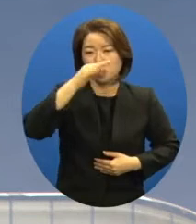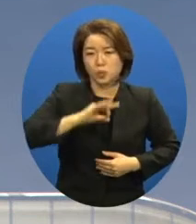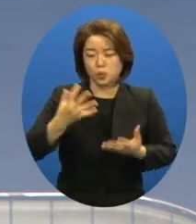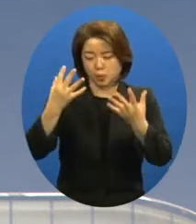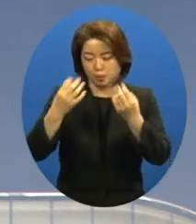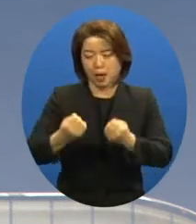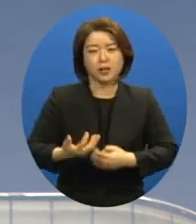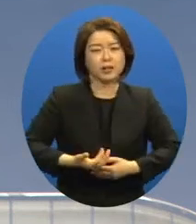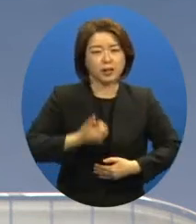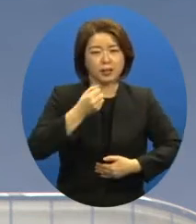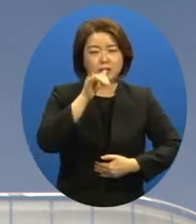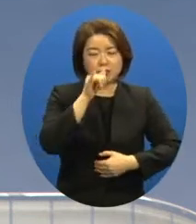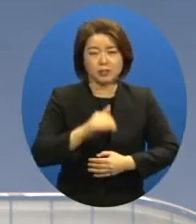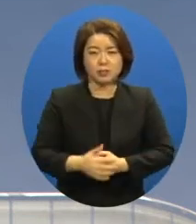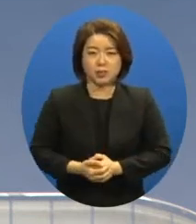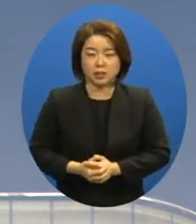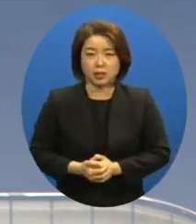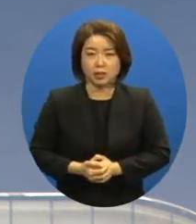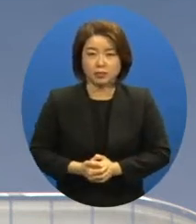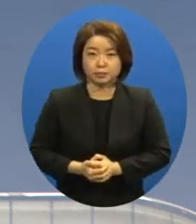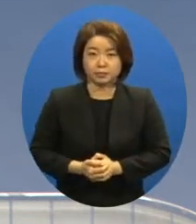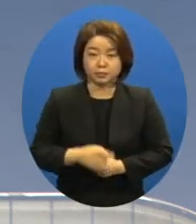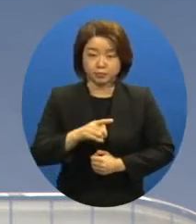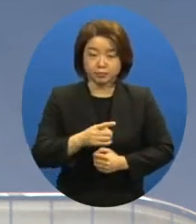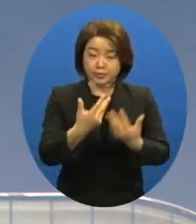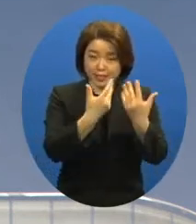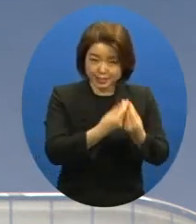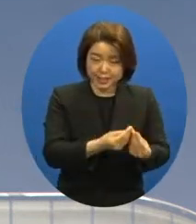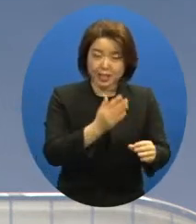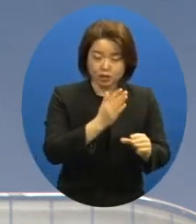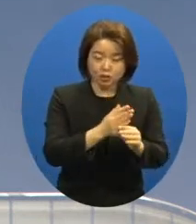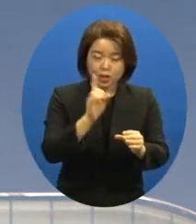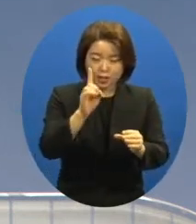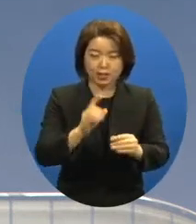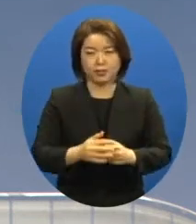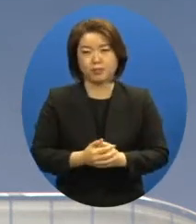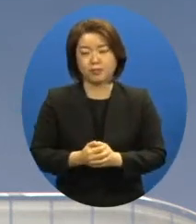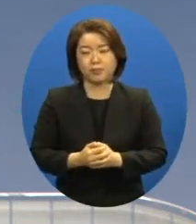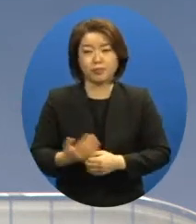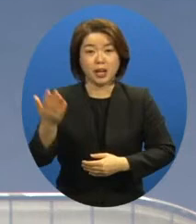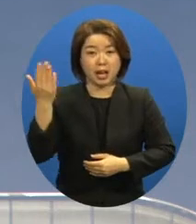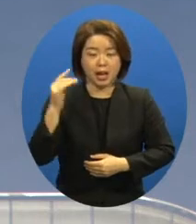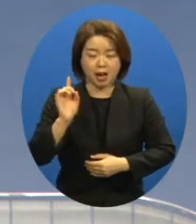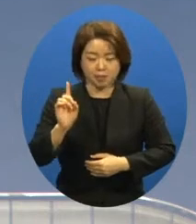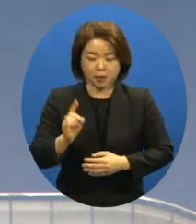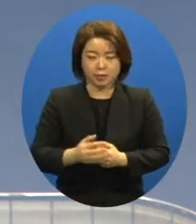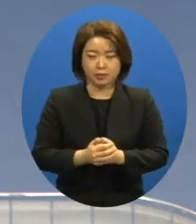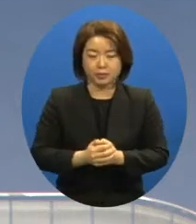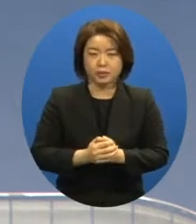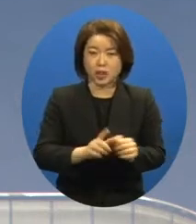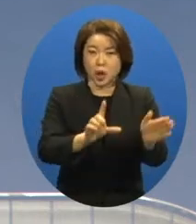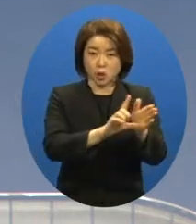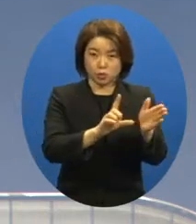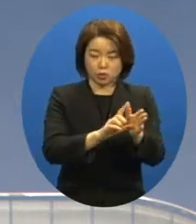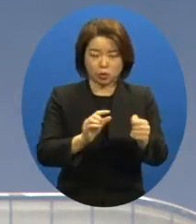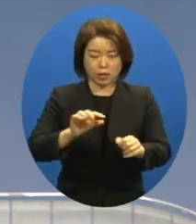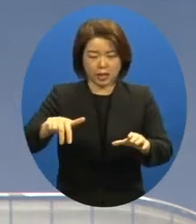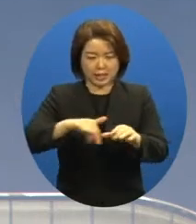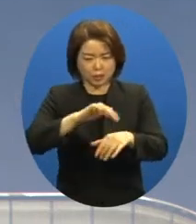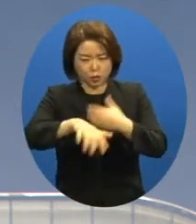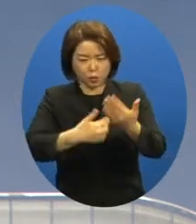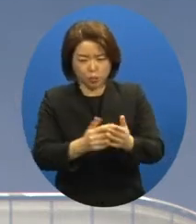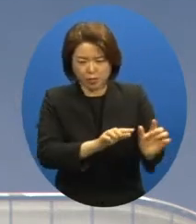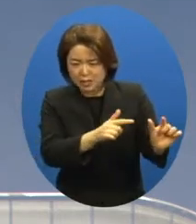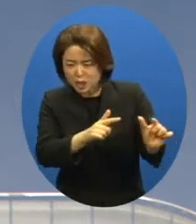많이 얻었습니다. 그 일례 중에 하나가, 한 번은 마틴 루터가 종교개혁에 여러 어려운